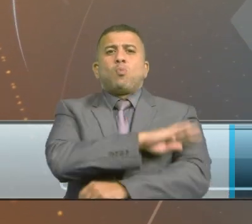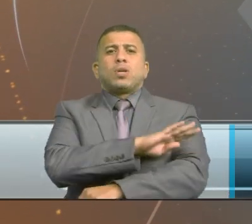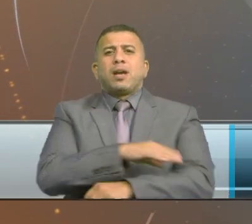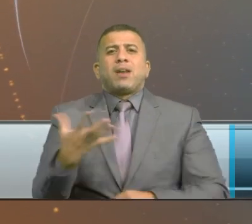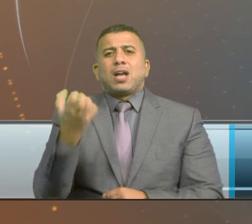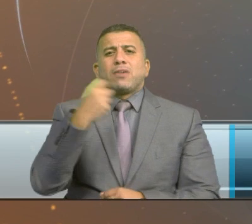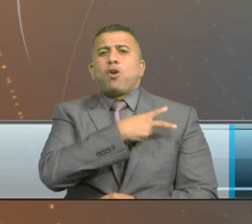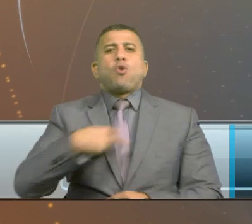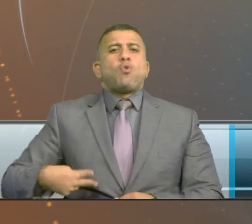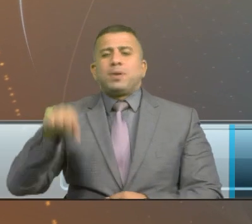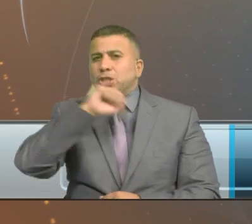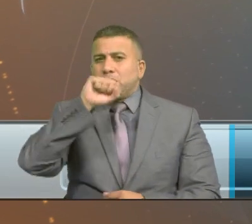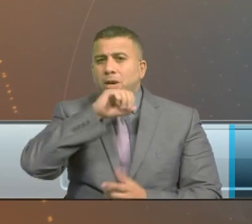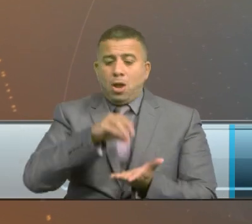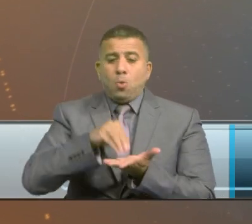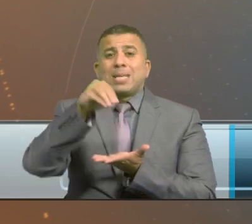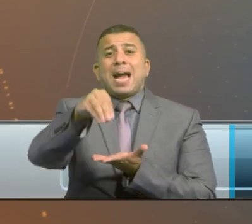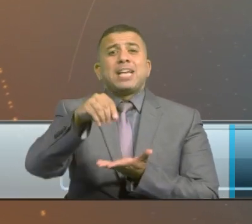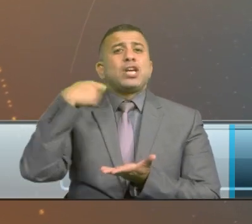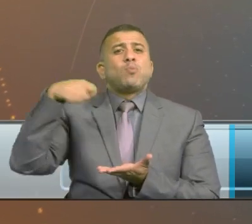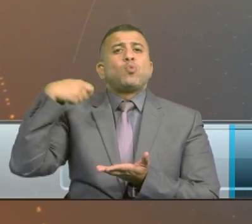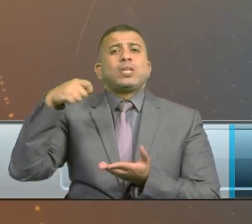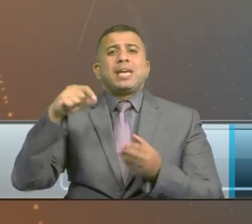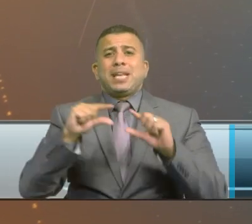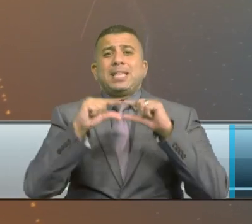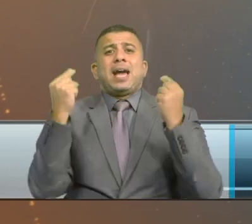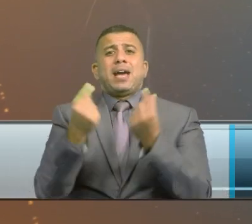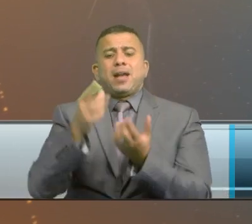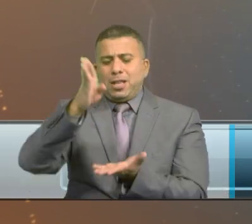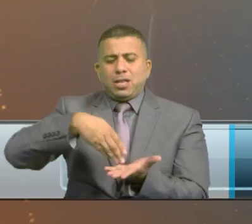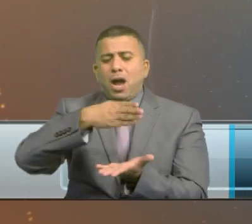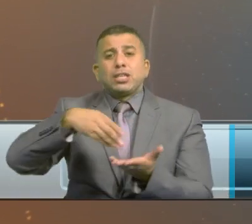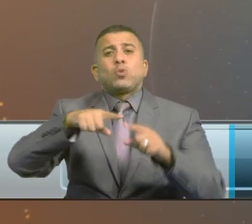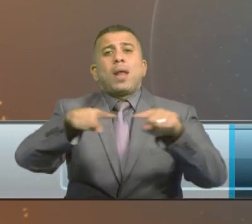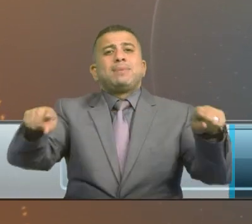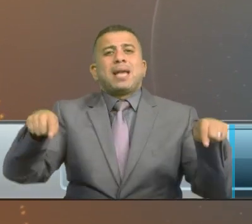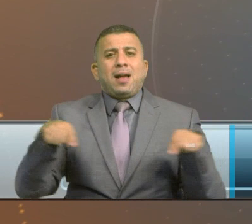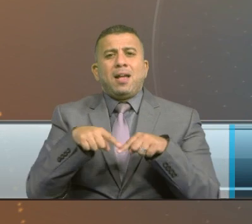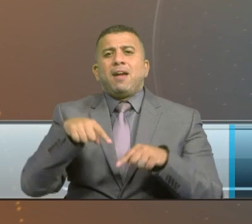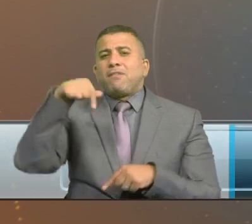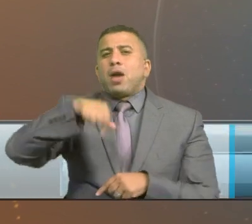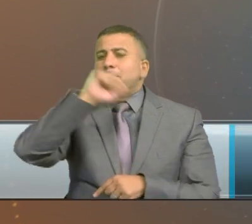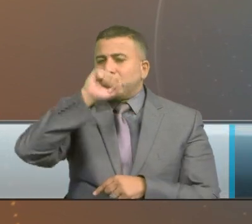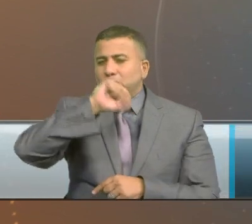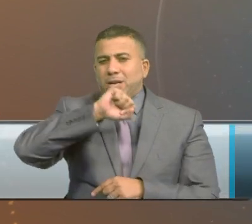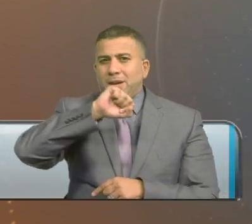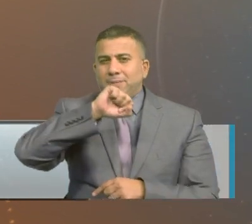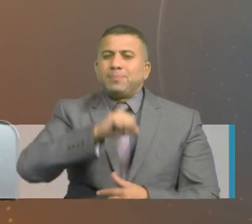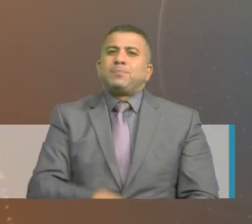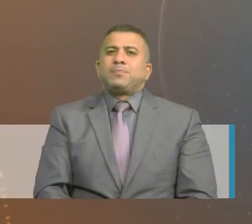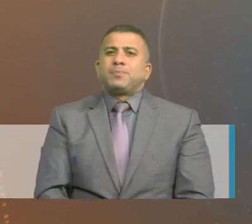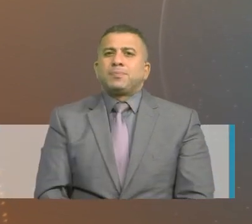نظام الوظائف الخاصه في حكومه الشرقه ويعين مديرا لدائره التخطيط والمساحه في اماره